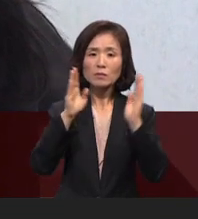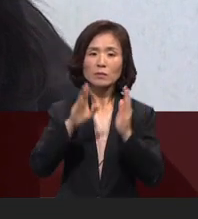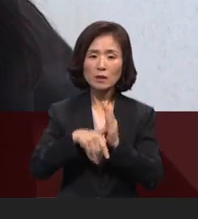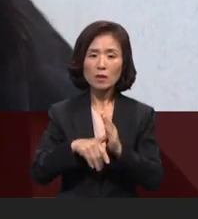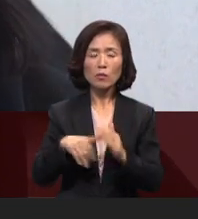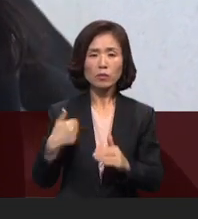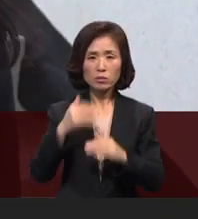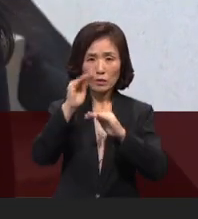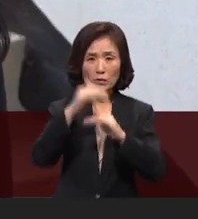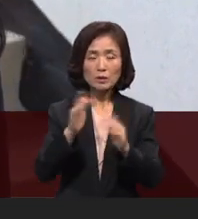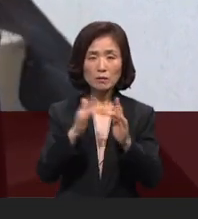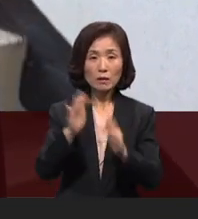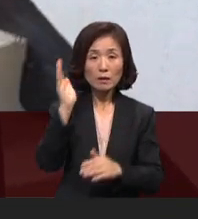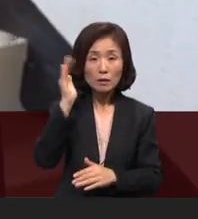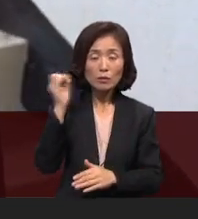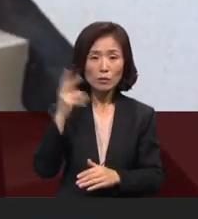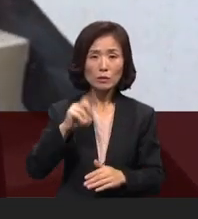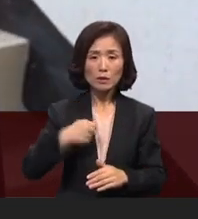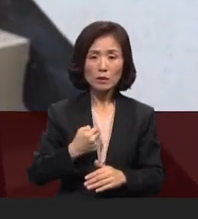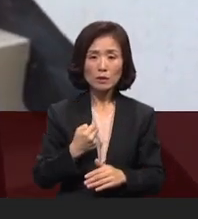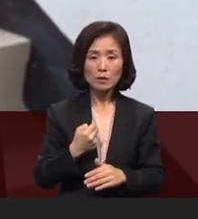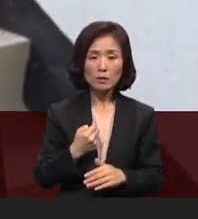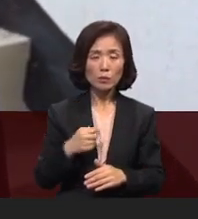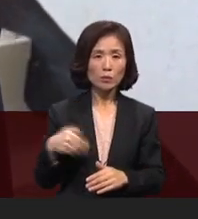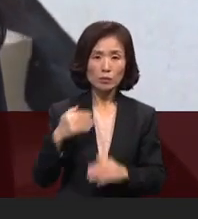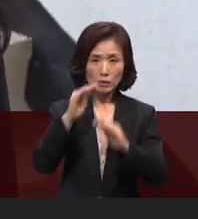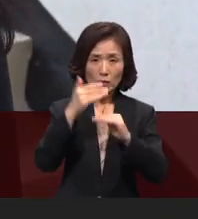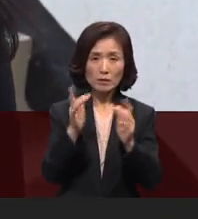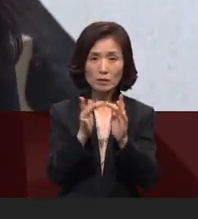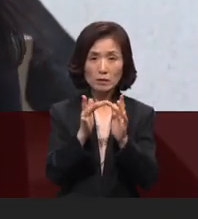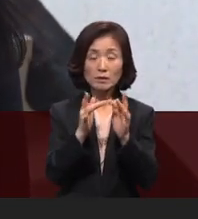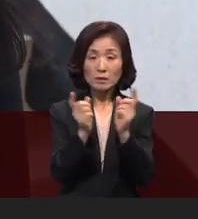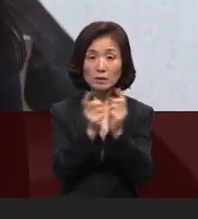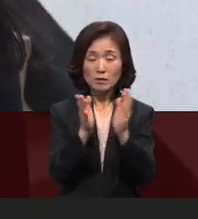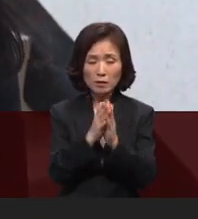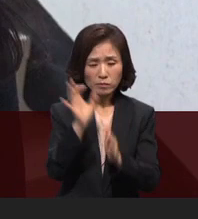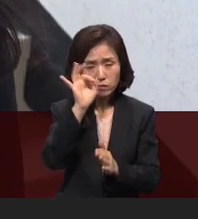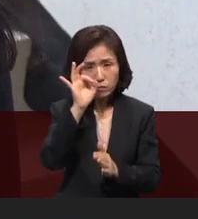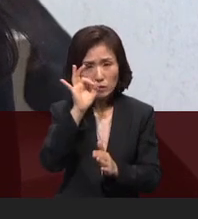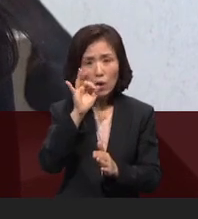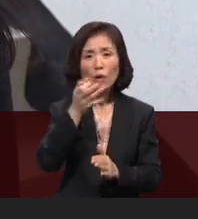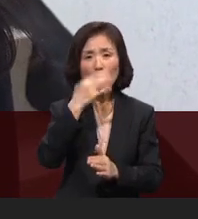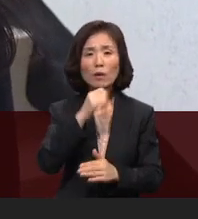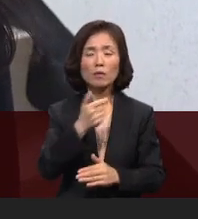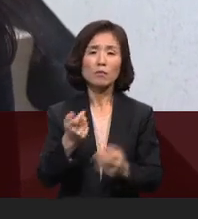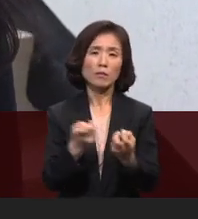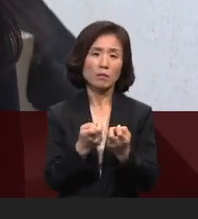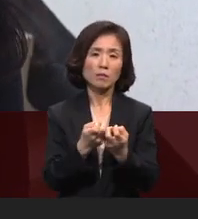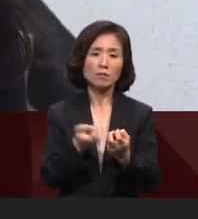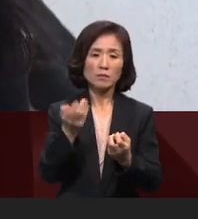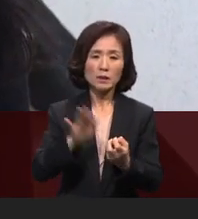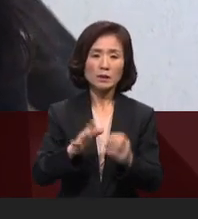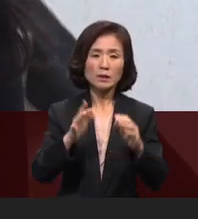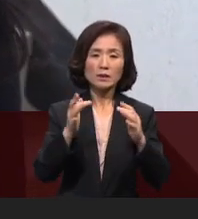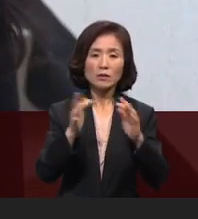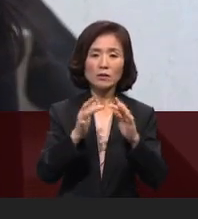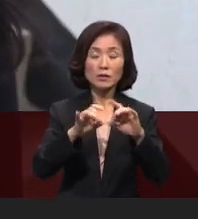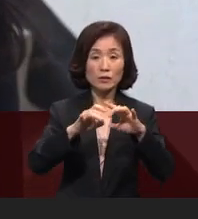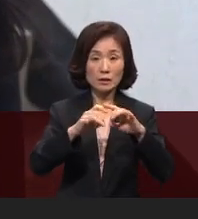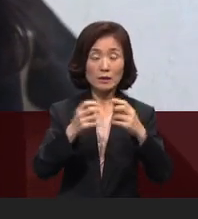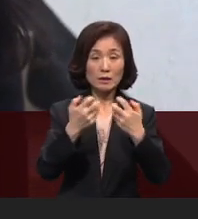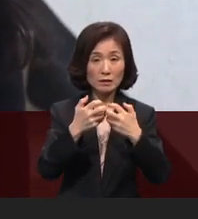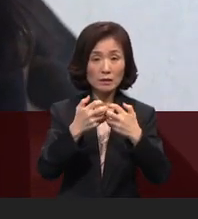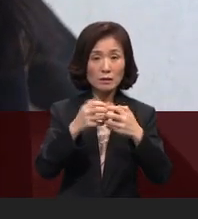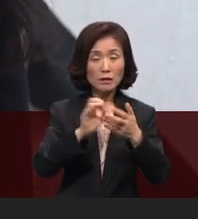것을 인터넷 강의나 안 그러면 자신이 모르는 것을 직접 인터넷에 찾아보거나 이런 것이 가장 효율적인 방법인데 전자기기 사용을